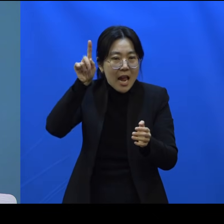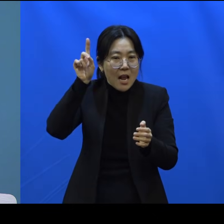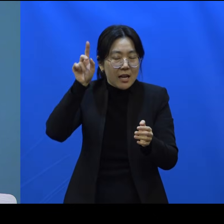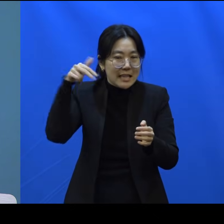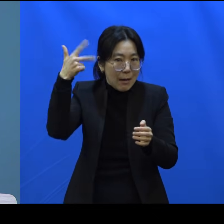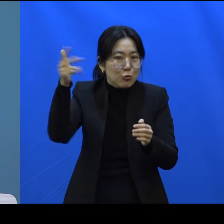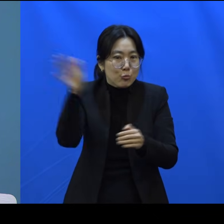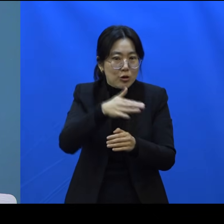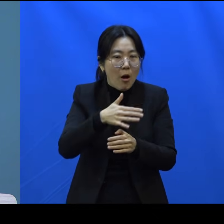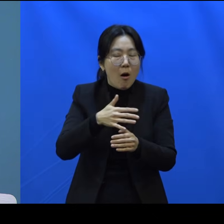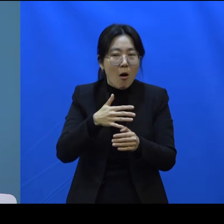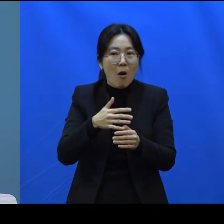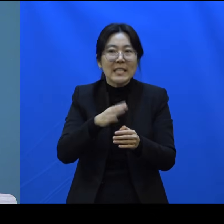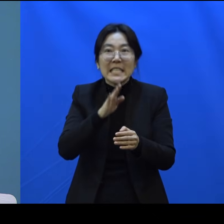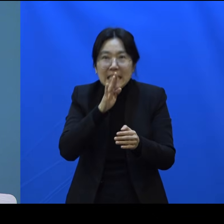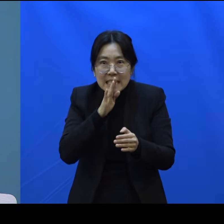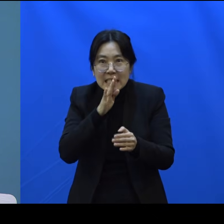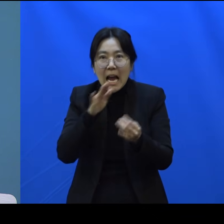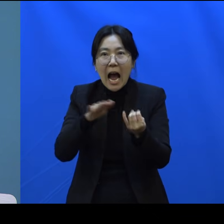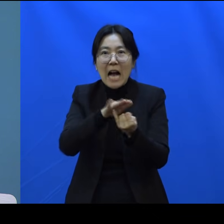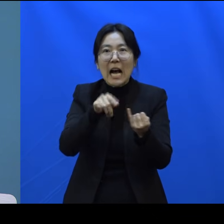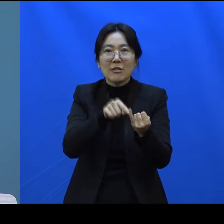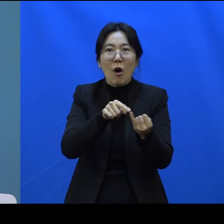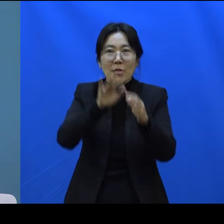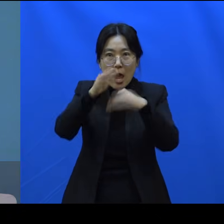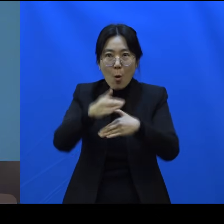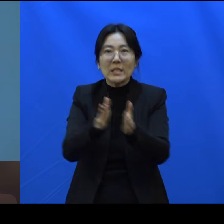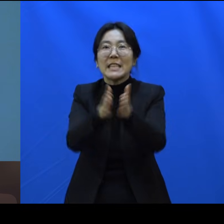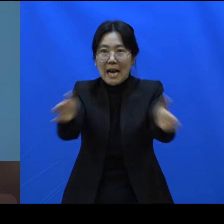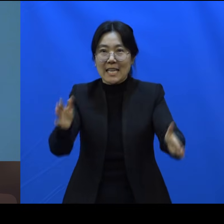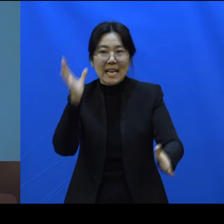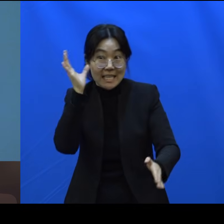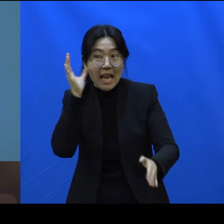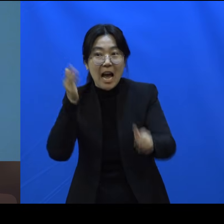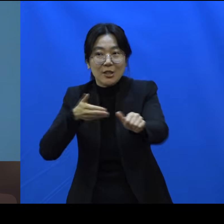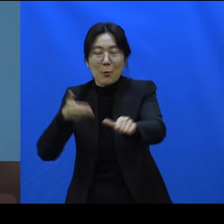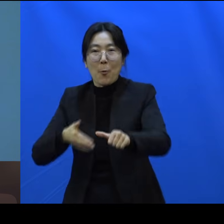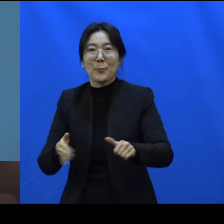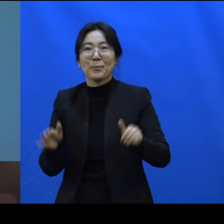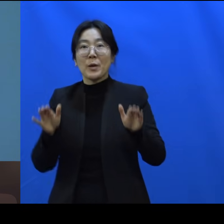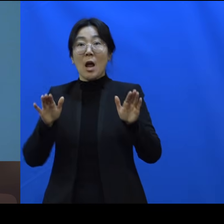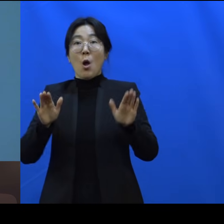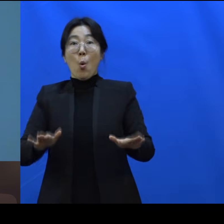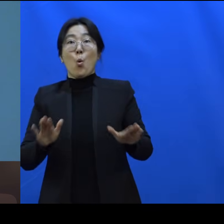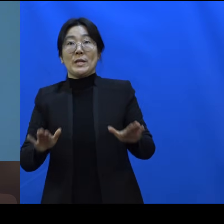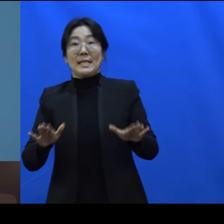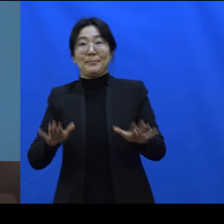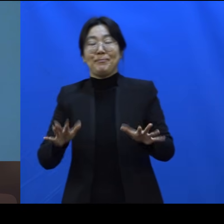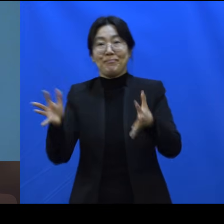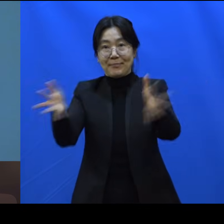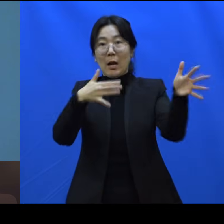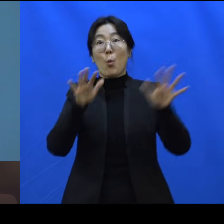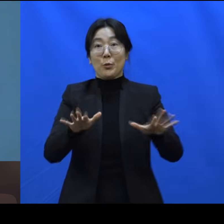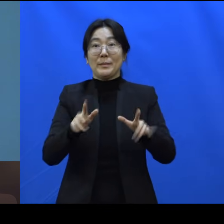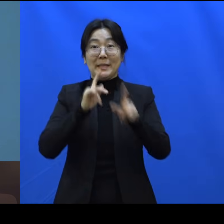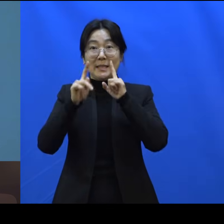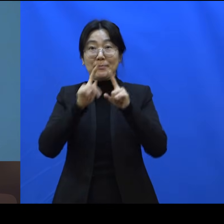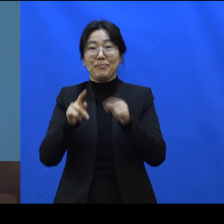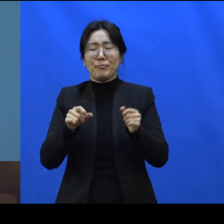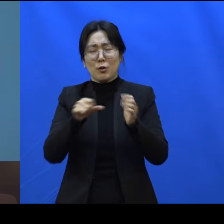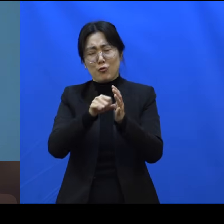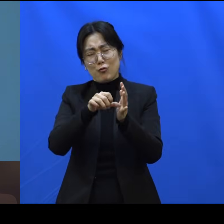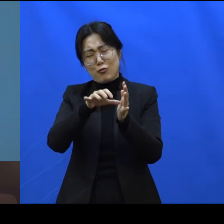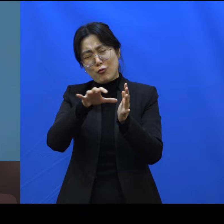참여하시기 바랍니다. 자, 오늘 말씀을, 이 본문은 여러분 우리 잘 알려져 있는 본문이에요. 자,